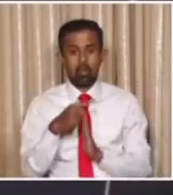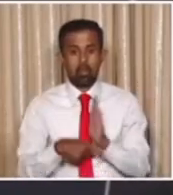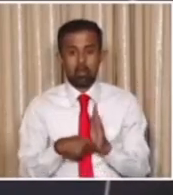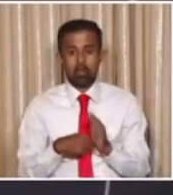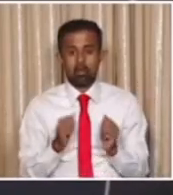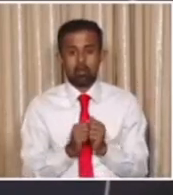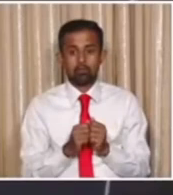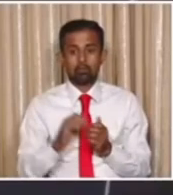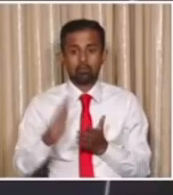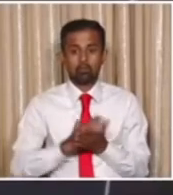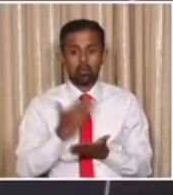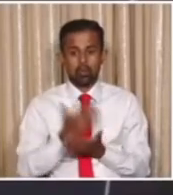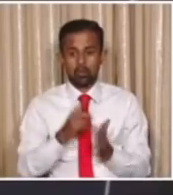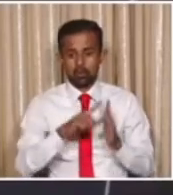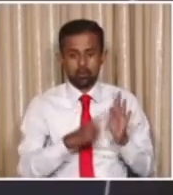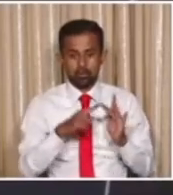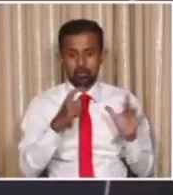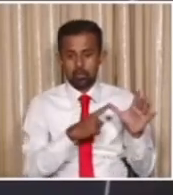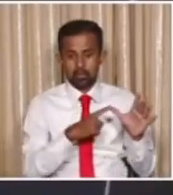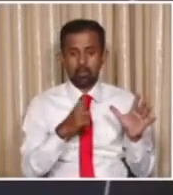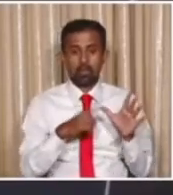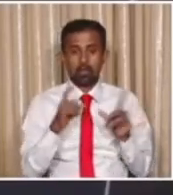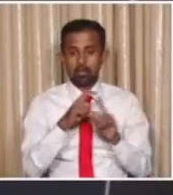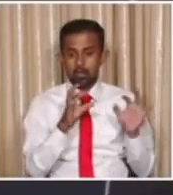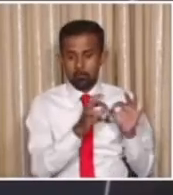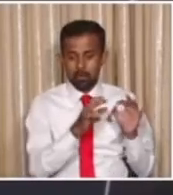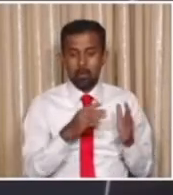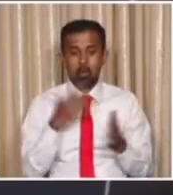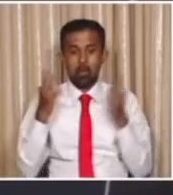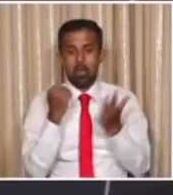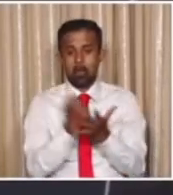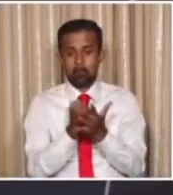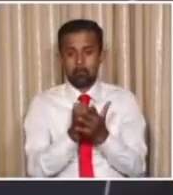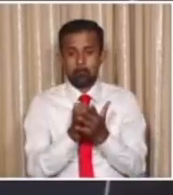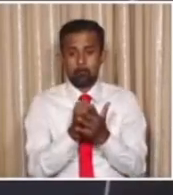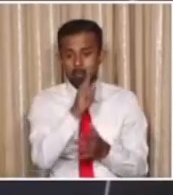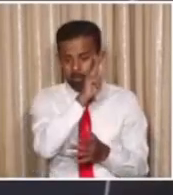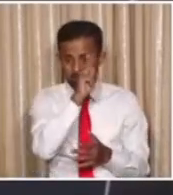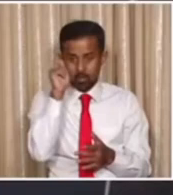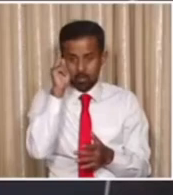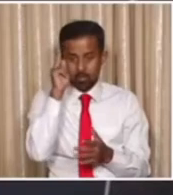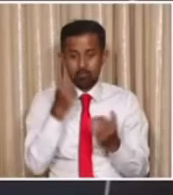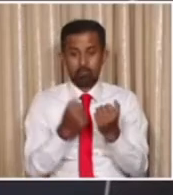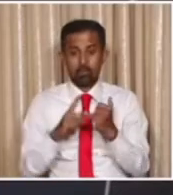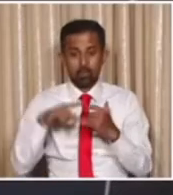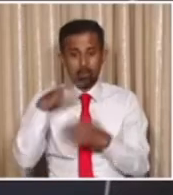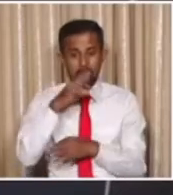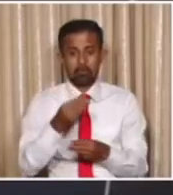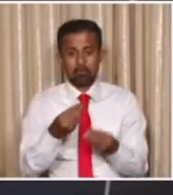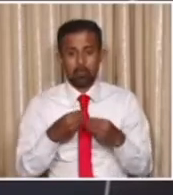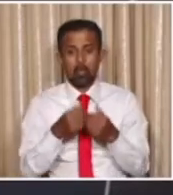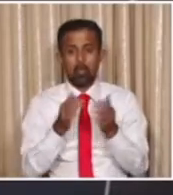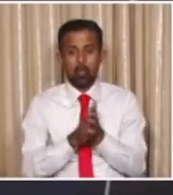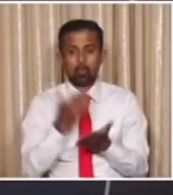නැවතුණා. ජයිකා, ADB, World Bank, Kuwait Fund, විශ්වවිද්‍යාල ඉදිකිරීම් වලට දුන්න මේ